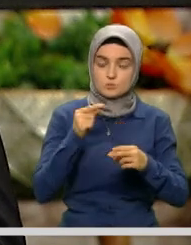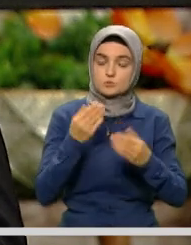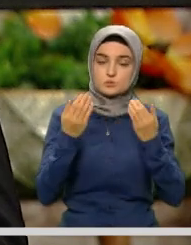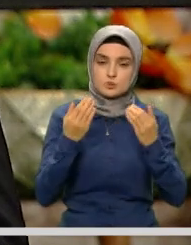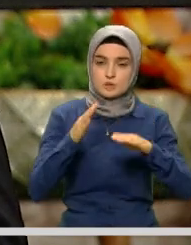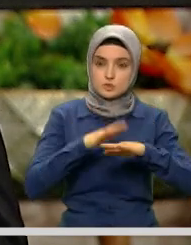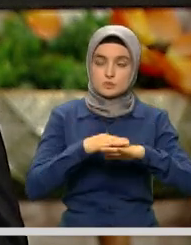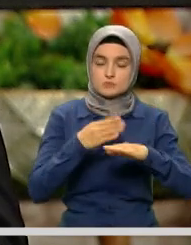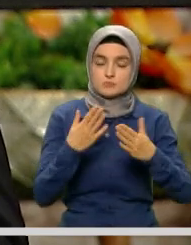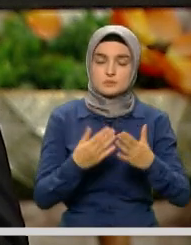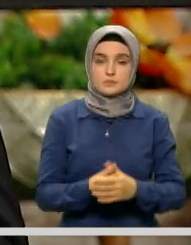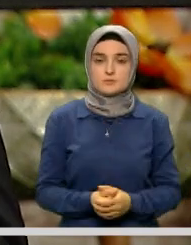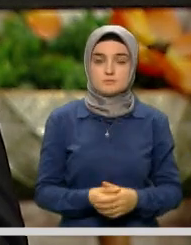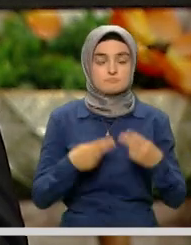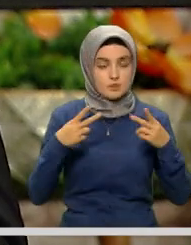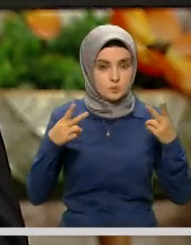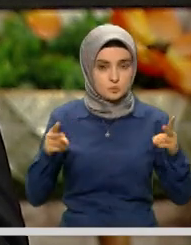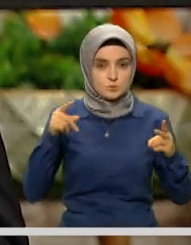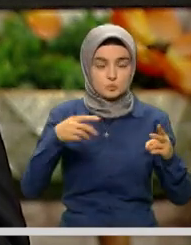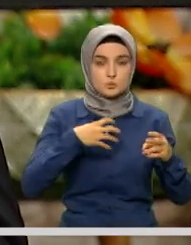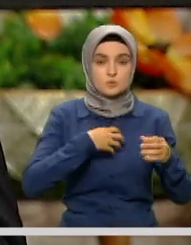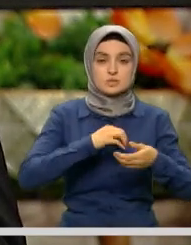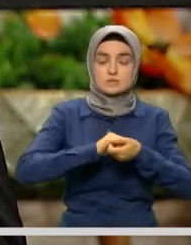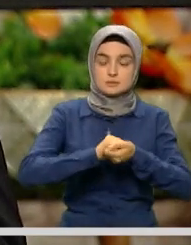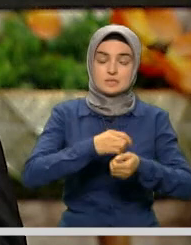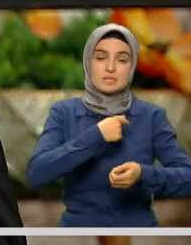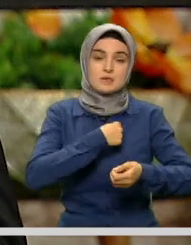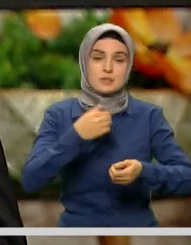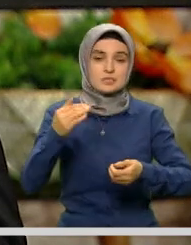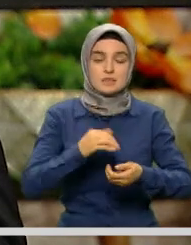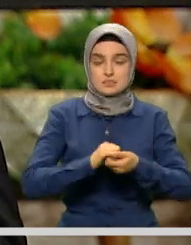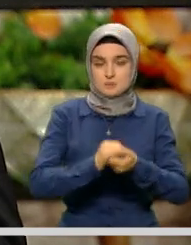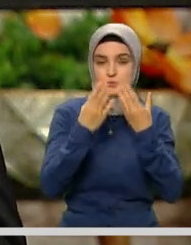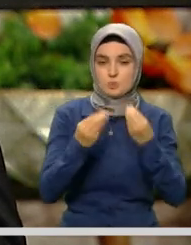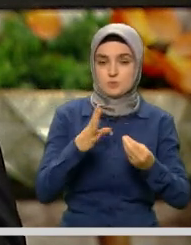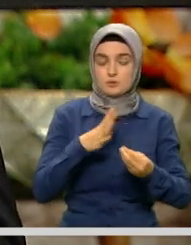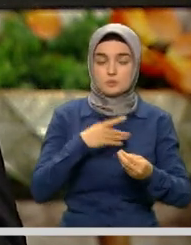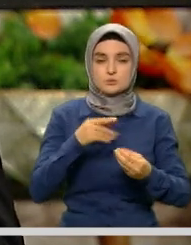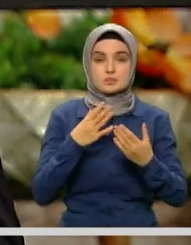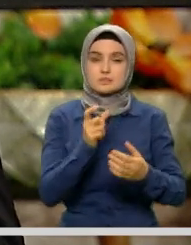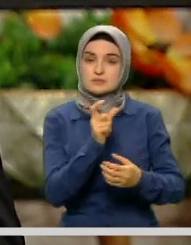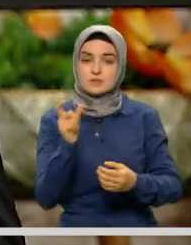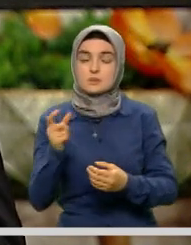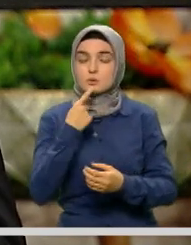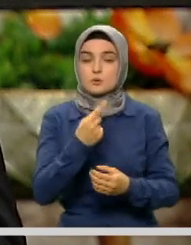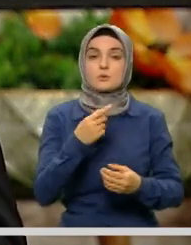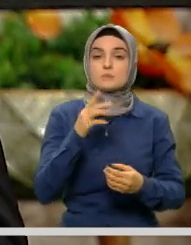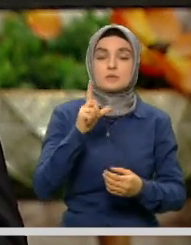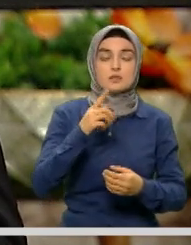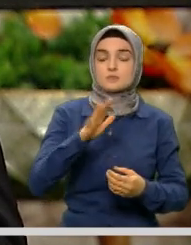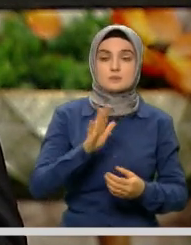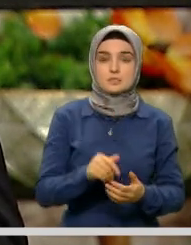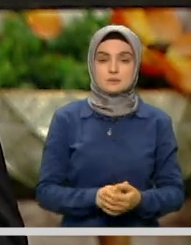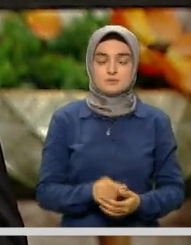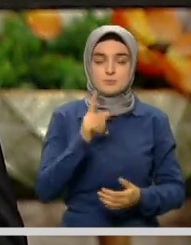edebiliriz. Dua özü samimiyettir. Yani kalpten gelen bir samimiyettir. Bunun illa kelimeye dökülmesi de gerekmiyor. Yani bir